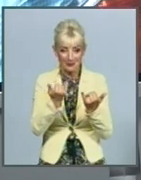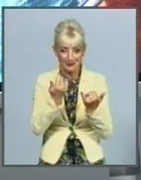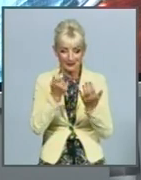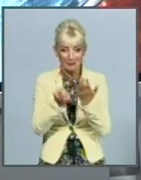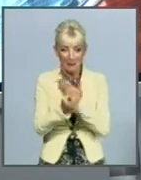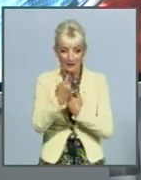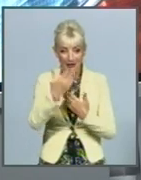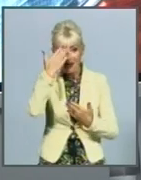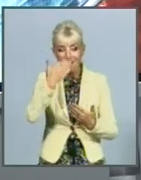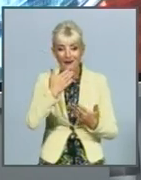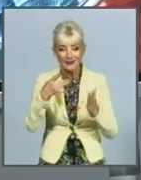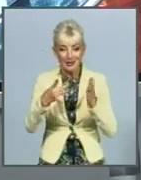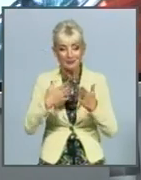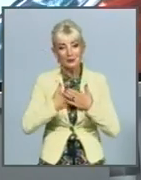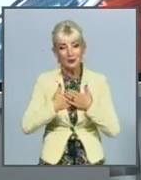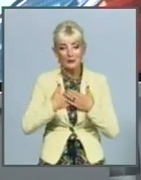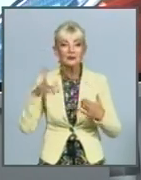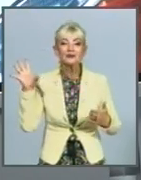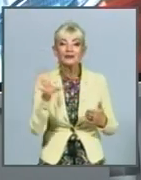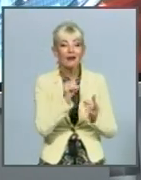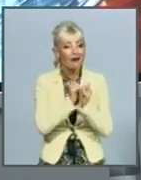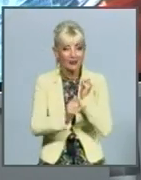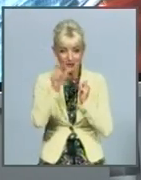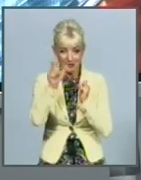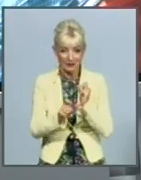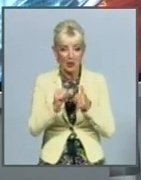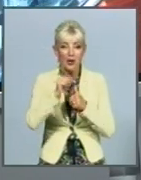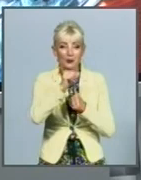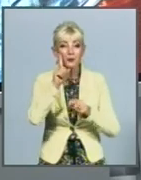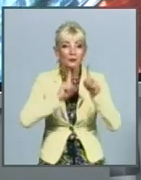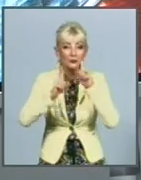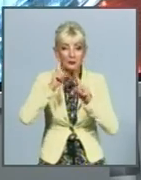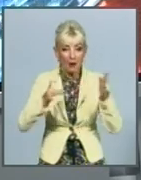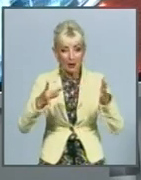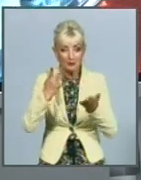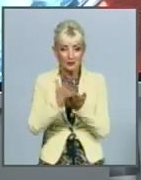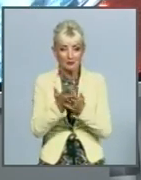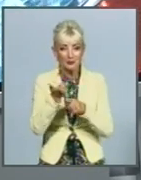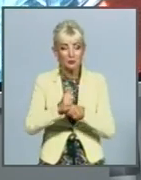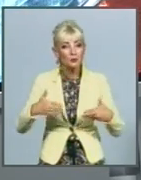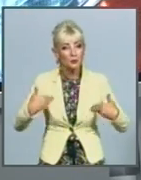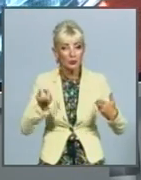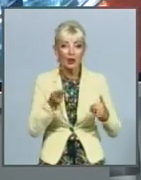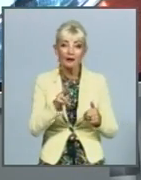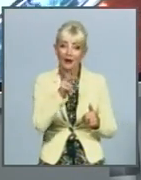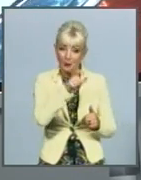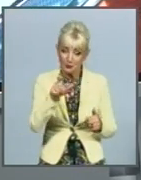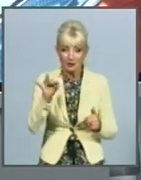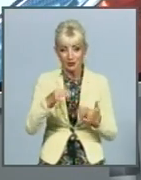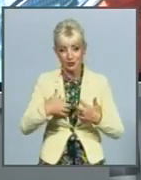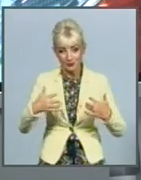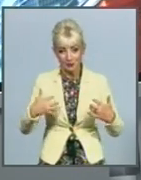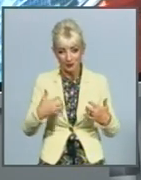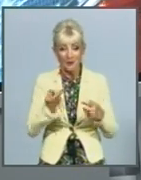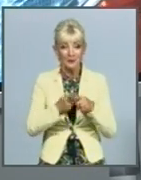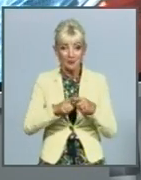Літньою ягодою полюбляє ласувати практично кожен, адже окрім смаку, кавун має неабияку користь як для людей, так і для тварин.